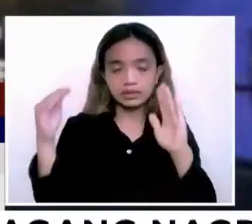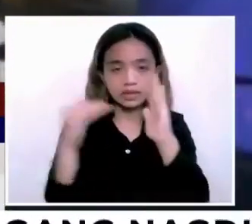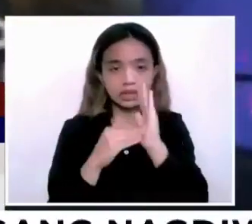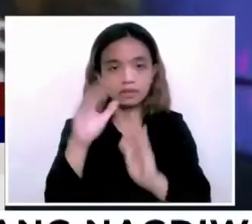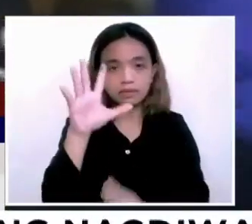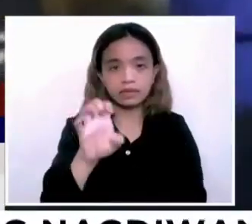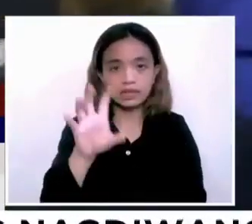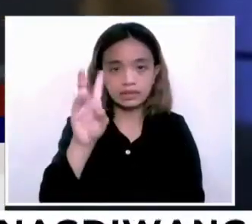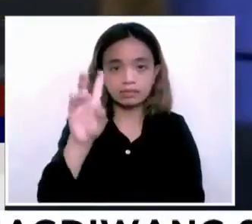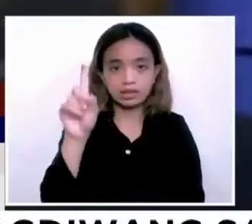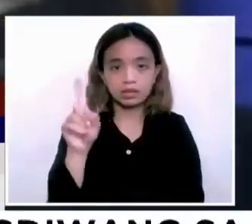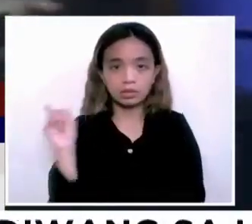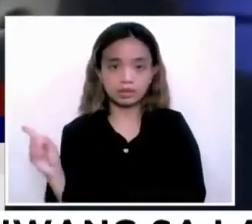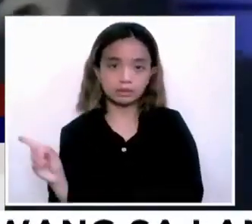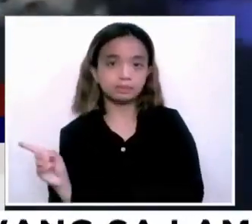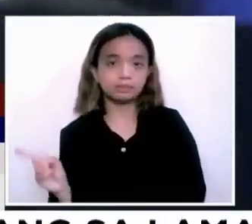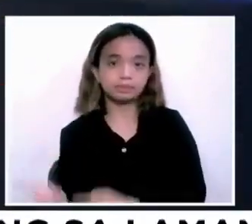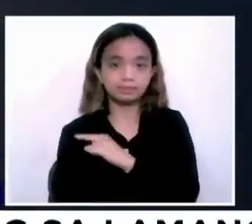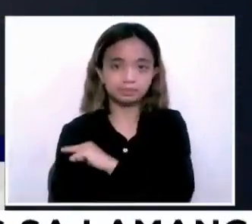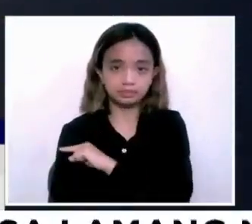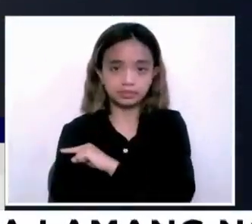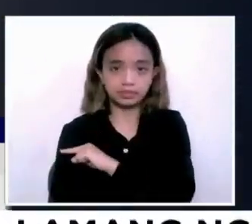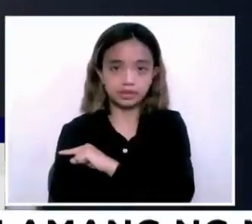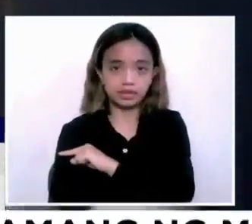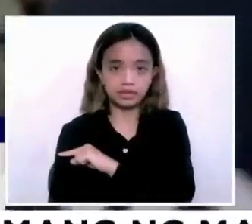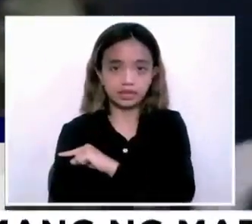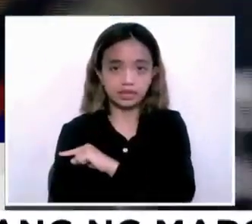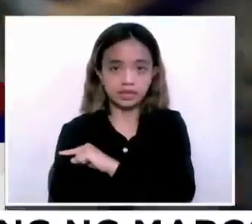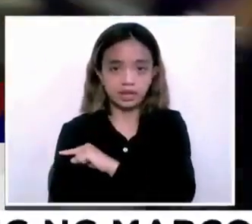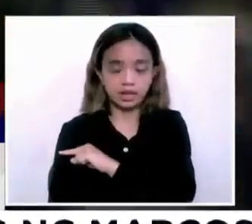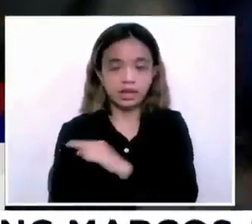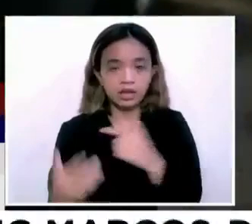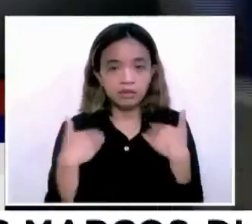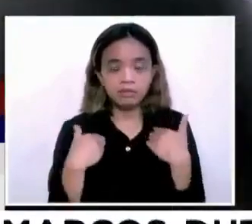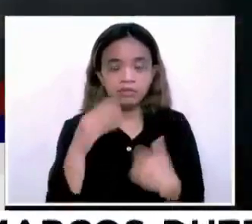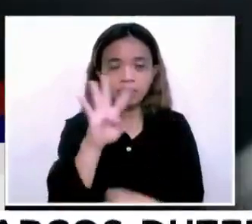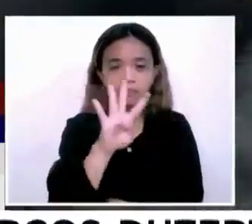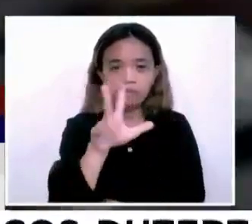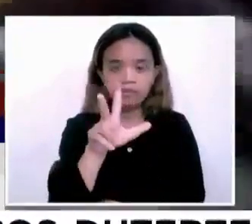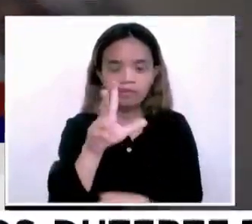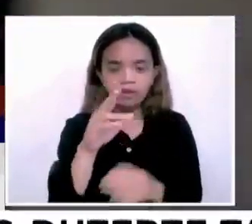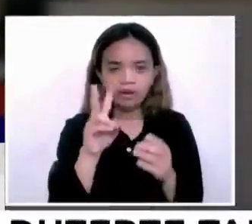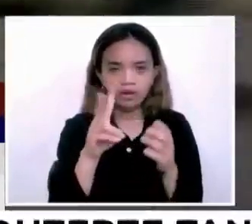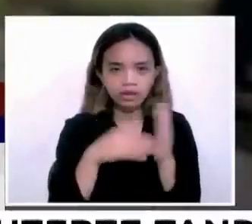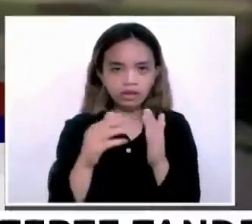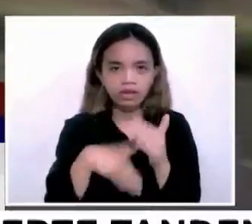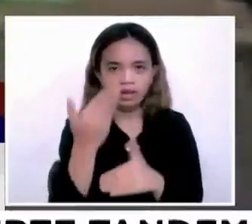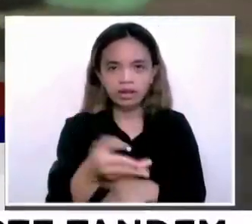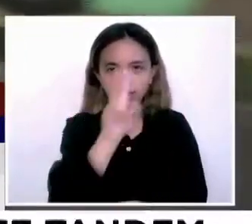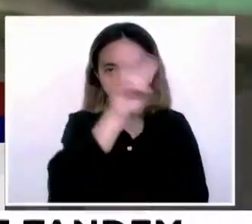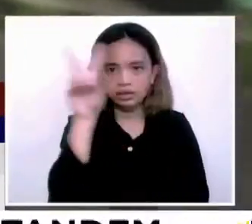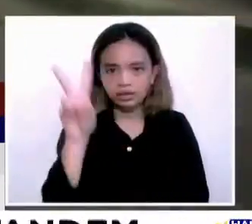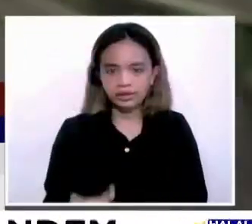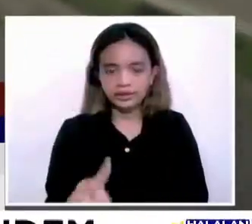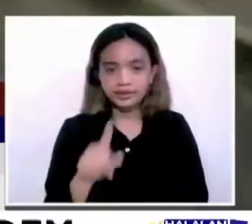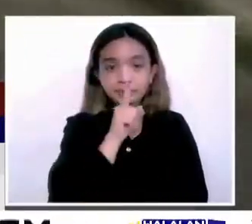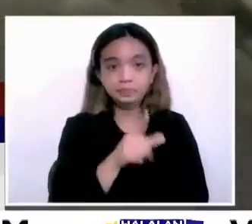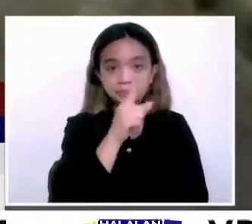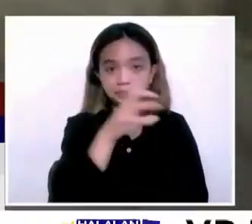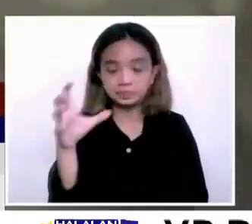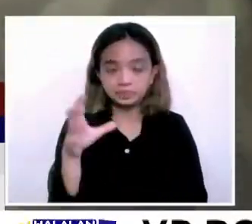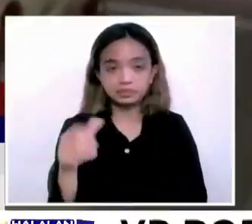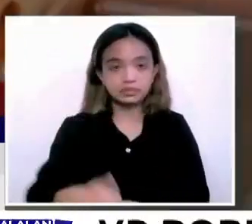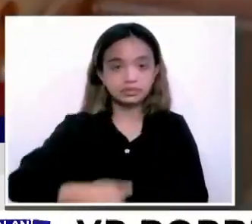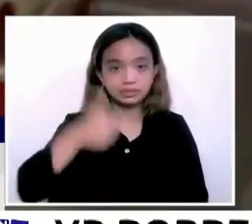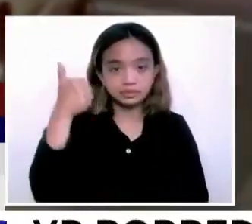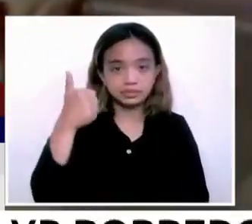77,571 votes laban kay RC Cruz na may 42,804 votes. Sa Valenzuela, mula 100% election returns, panalo si